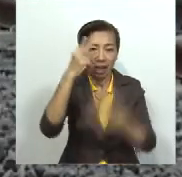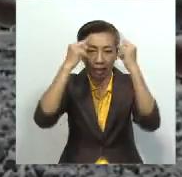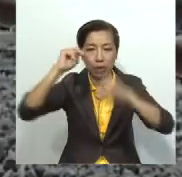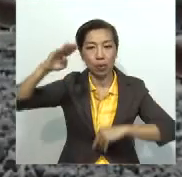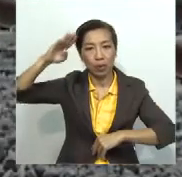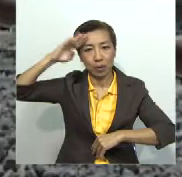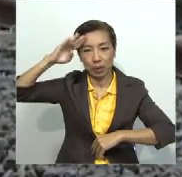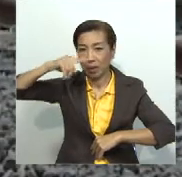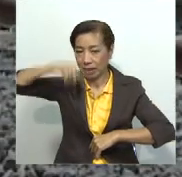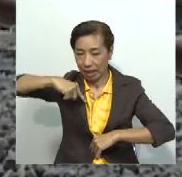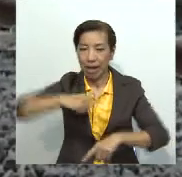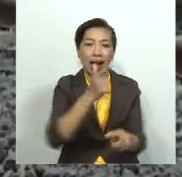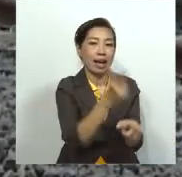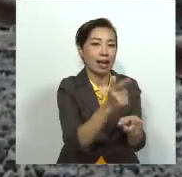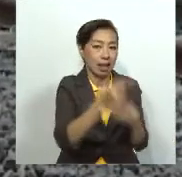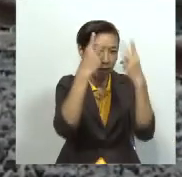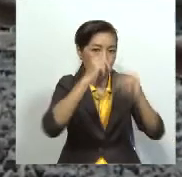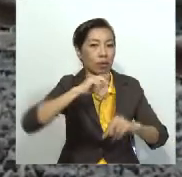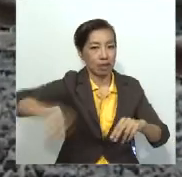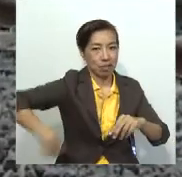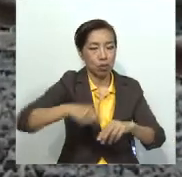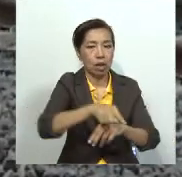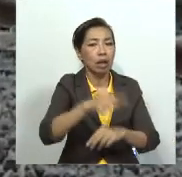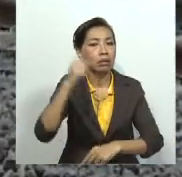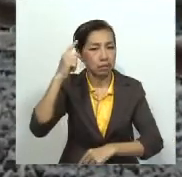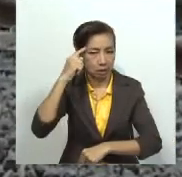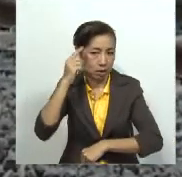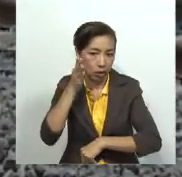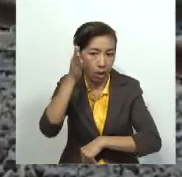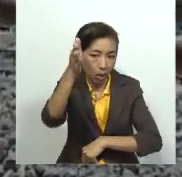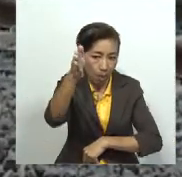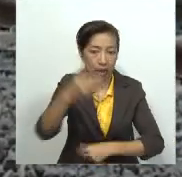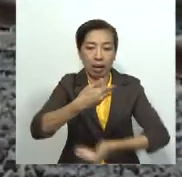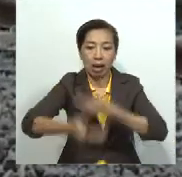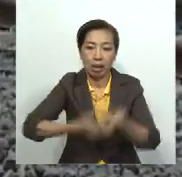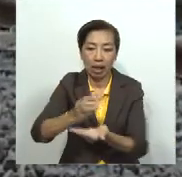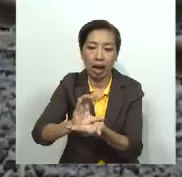ด่นายกรัฐมนตรีกัมพูชาครับซึ่งเชื่ออย่างแน่นอนครับว่าหลังจากนี้ทั้งเรื่องการค้า